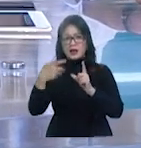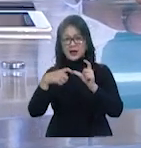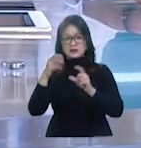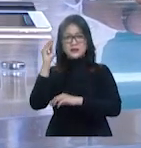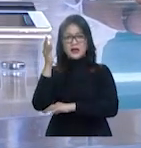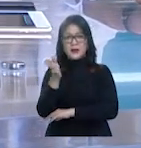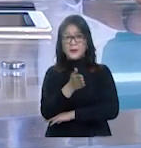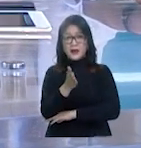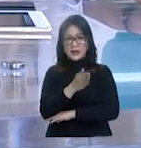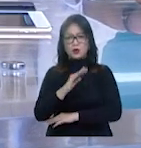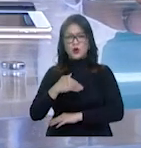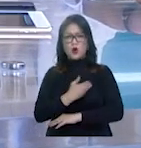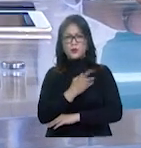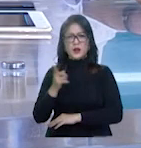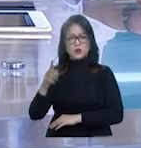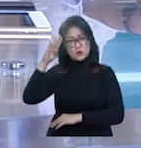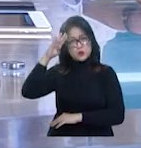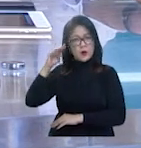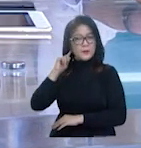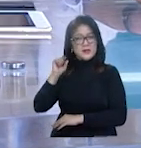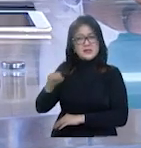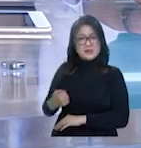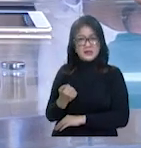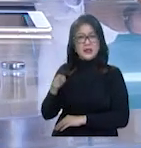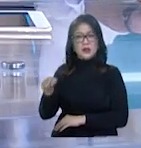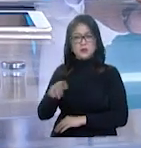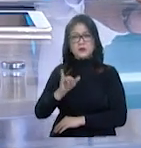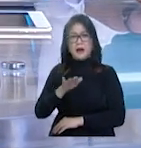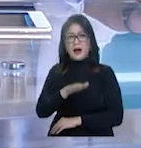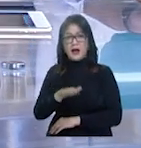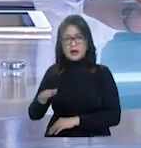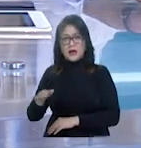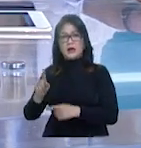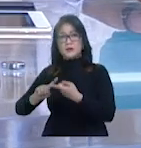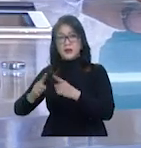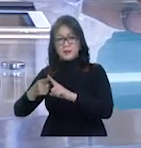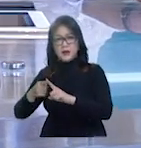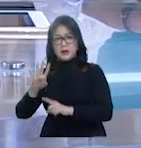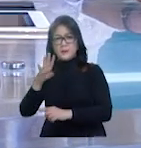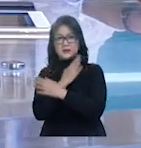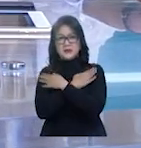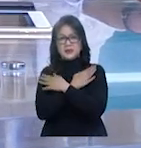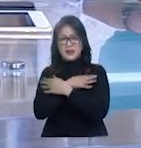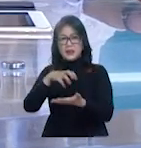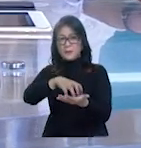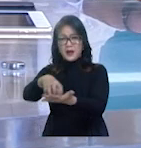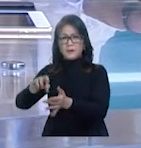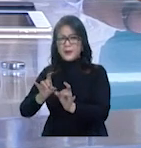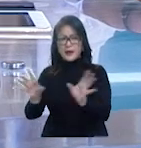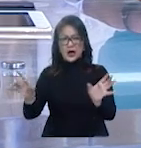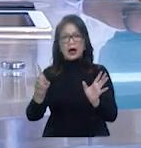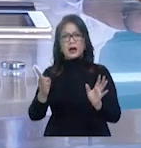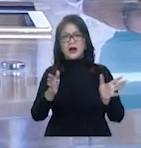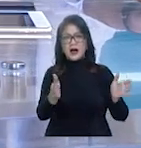merupakan suami, istri, dan seorang anaknya, serta seorang kerabat. Empat jasad ditemukan di lokasi berbeda dalam kamar, ruang tamu, dan juga